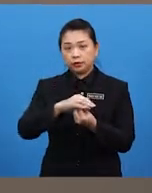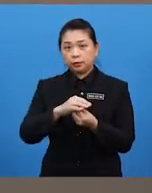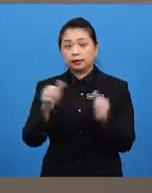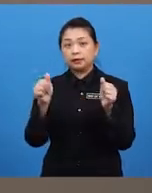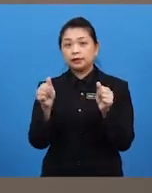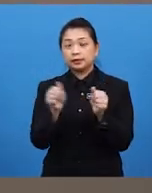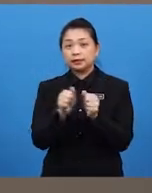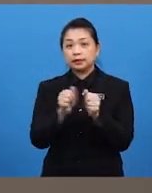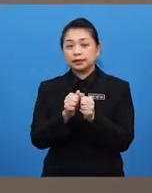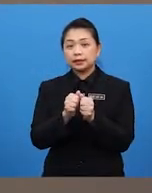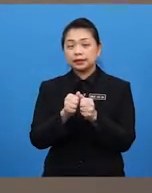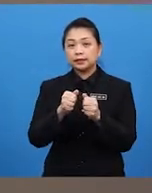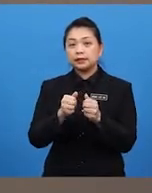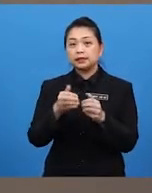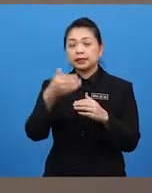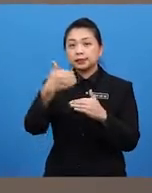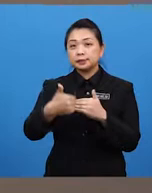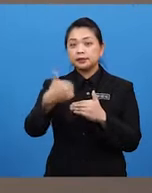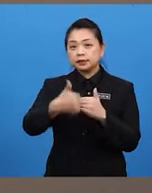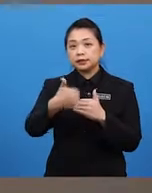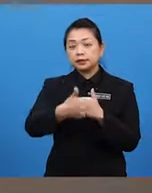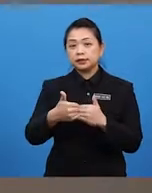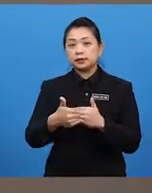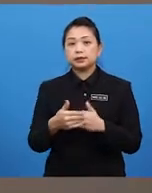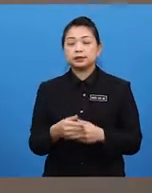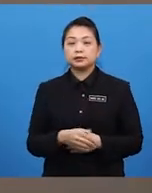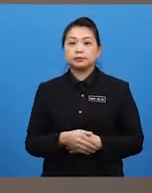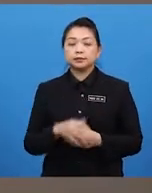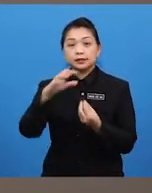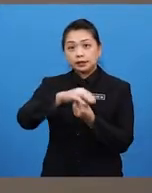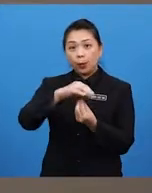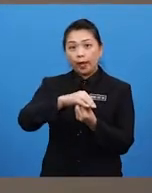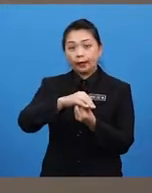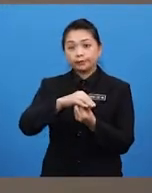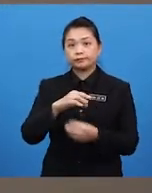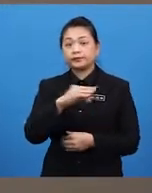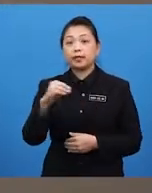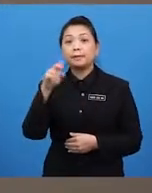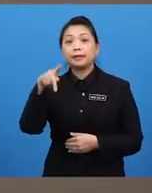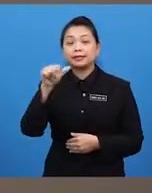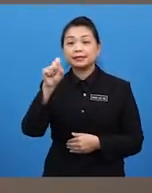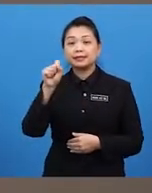hirisan cendawan dan daun pasti hai hai